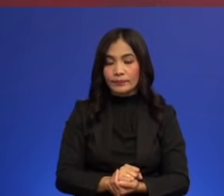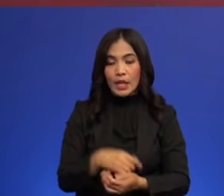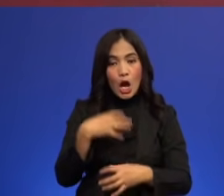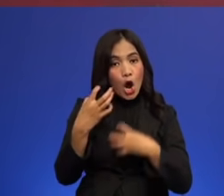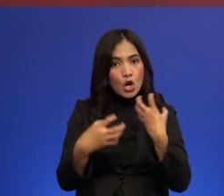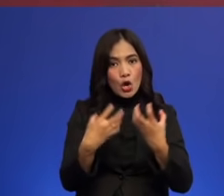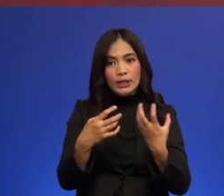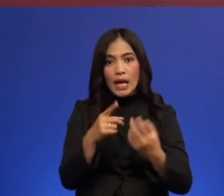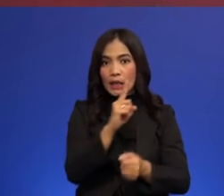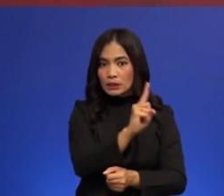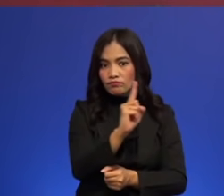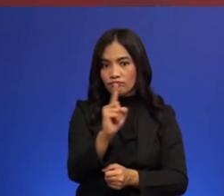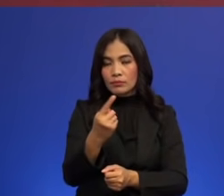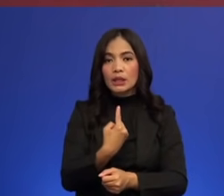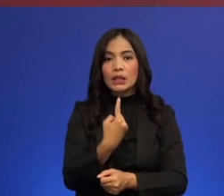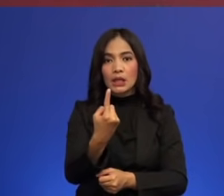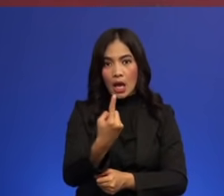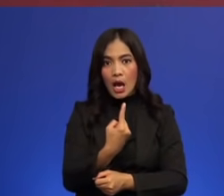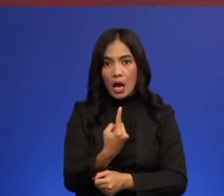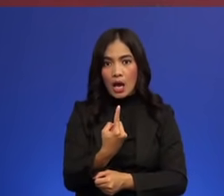Dosa setiap kita itu